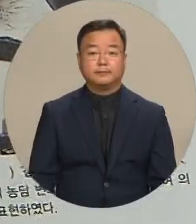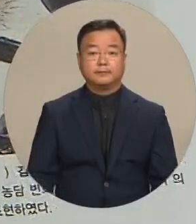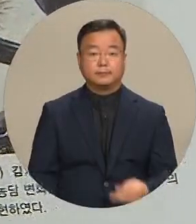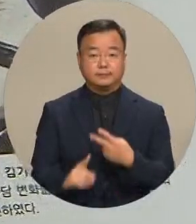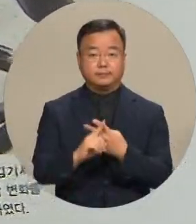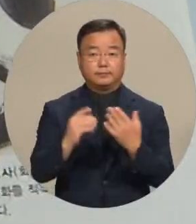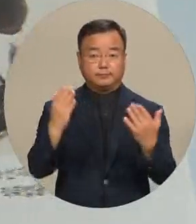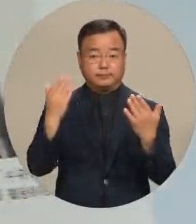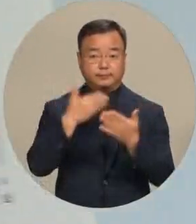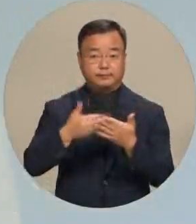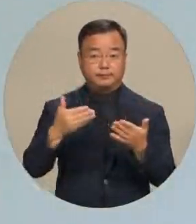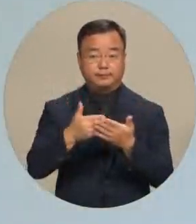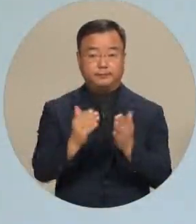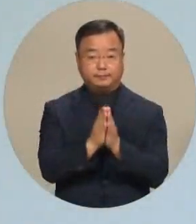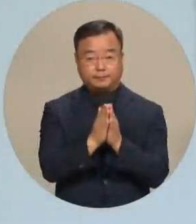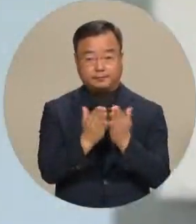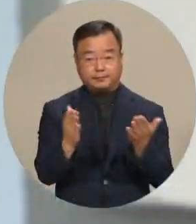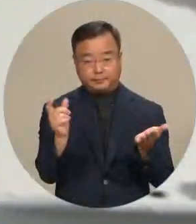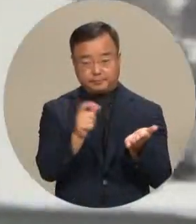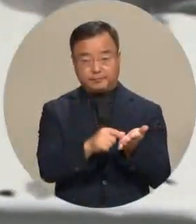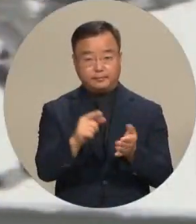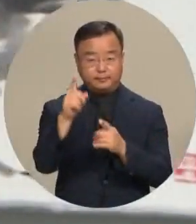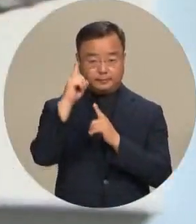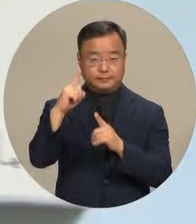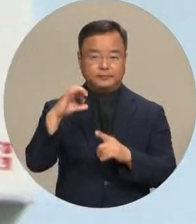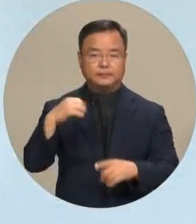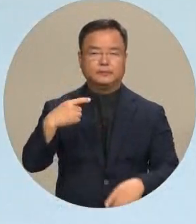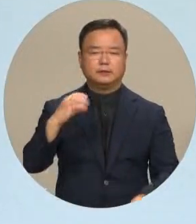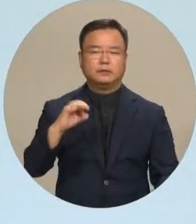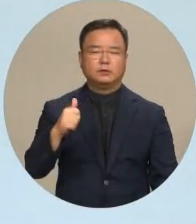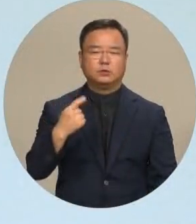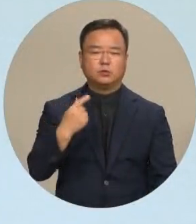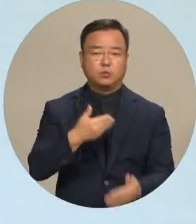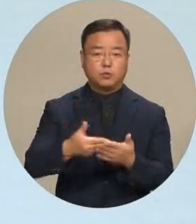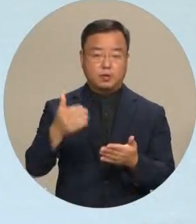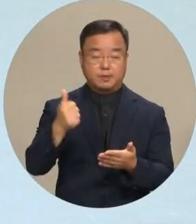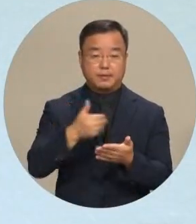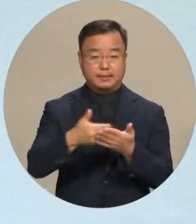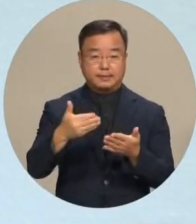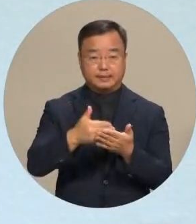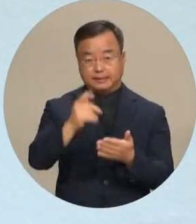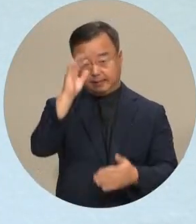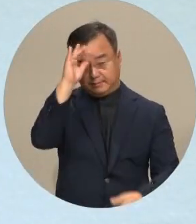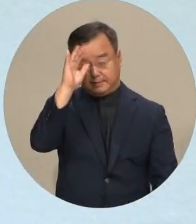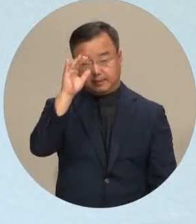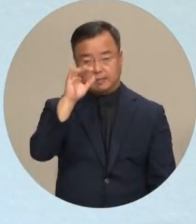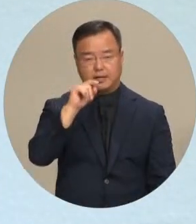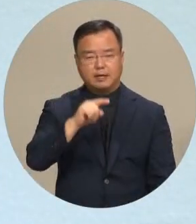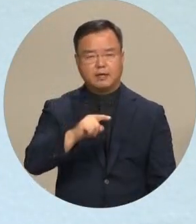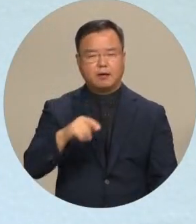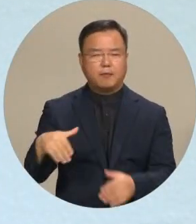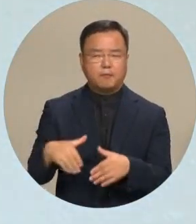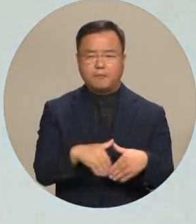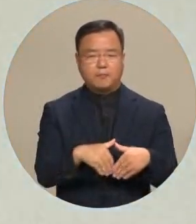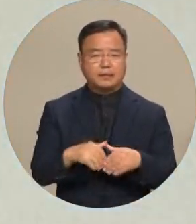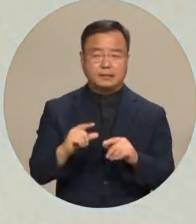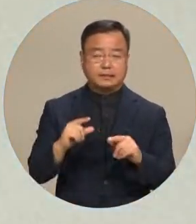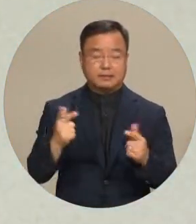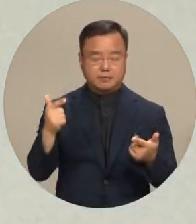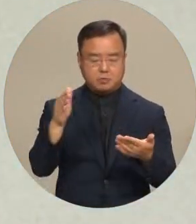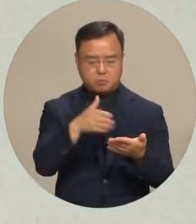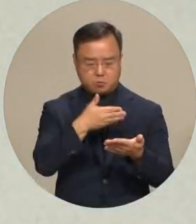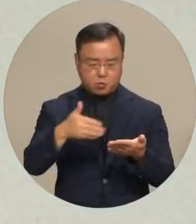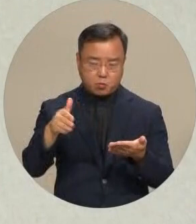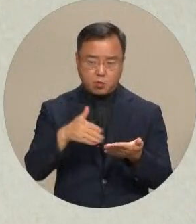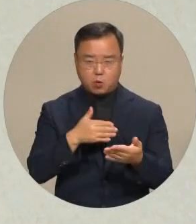중학교 미술 교과서에 있는 이응노 화백의 그림 닭입니다. 망설임 없는 수묵기법으로 그려낸